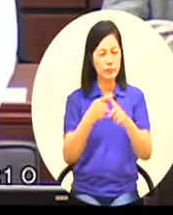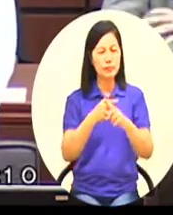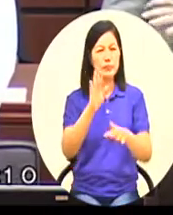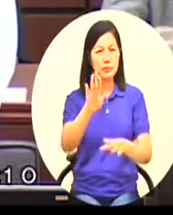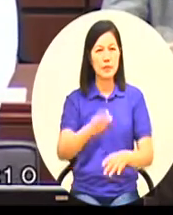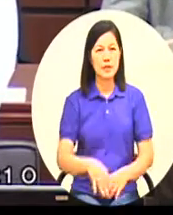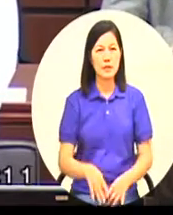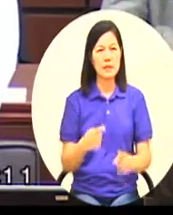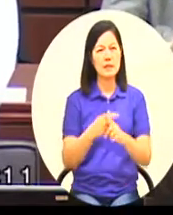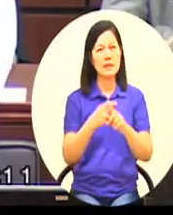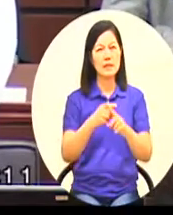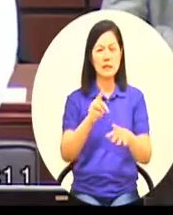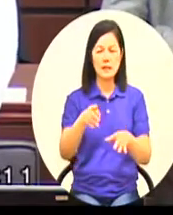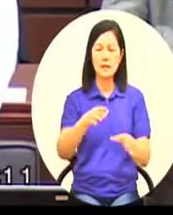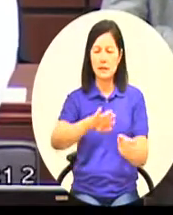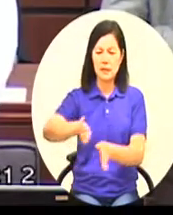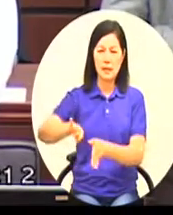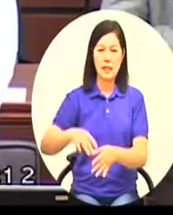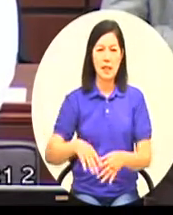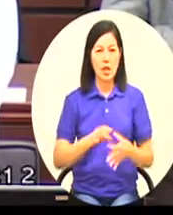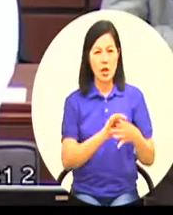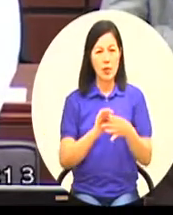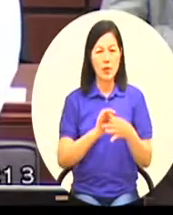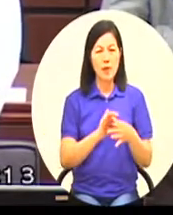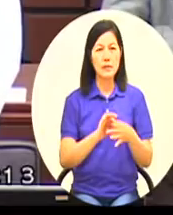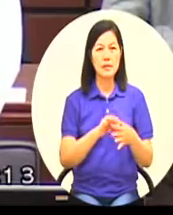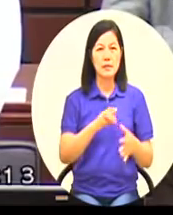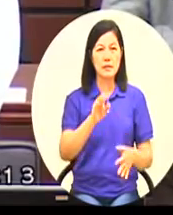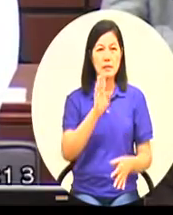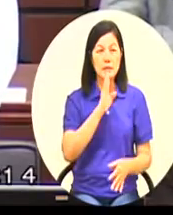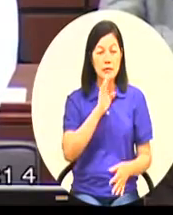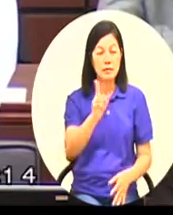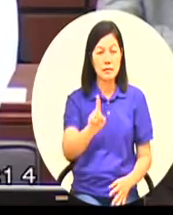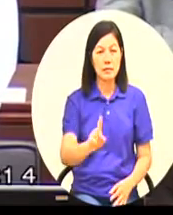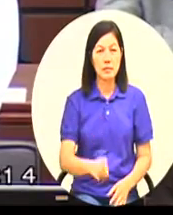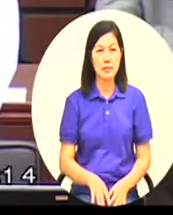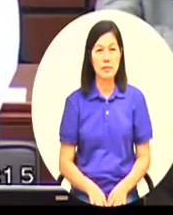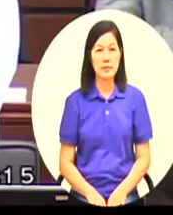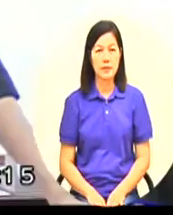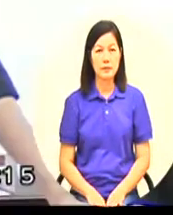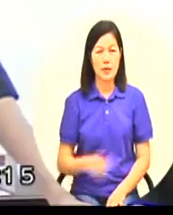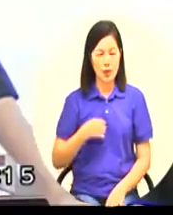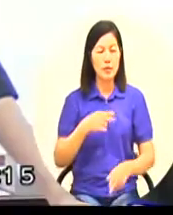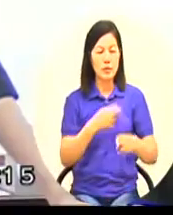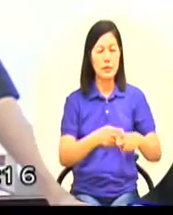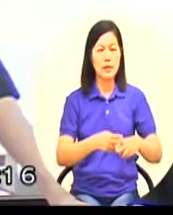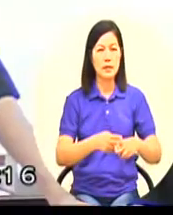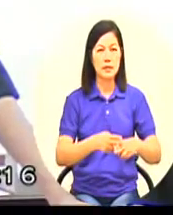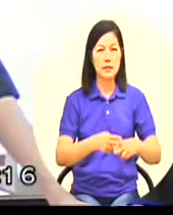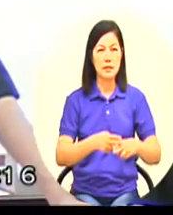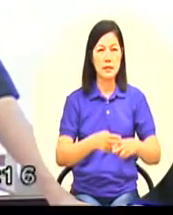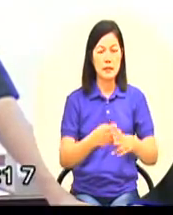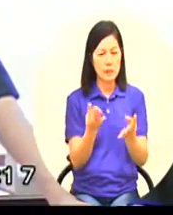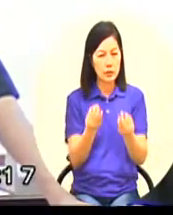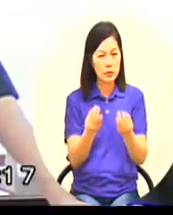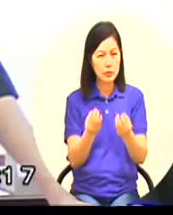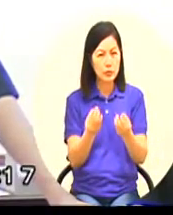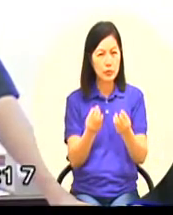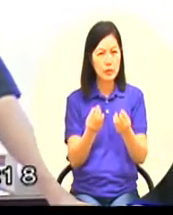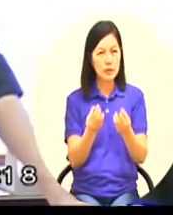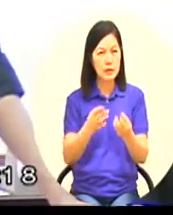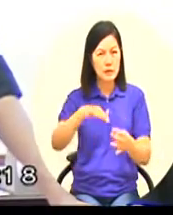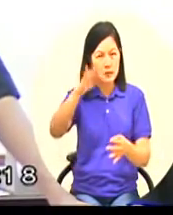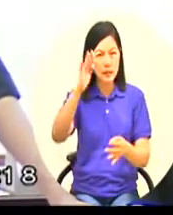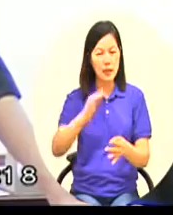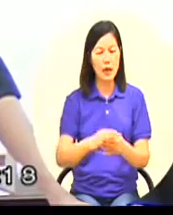这个争执是其次，而是说议员所关心那个的确是一个当医师， 我绝对相信，而且远远的数字会高。你光是急